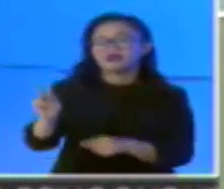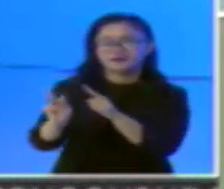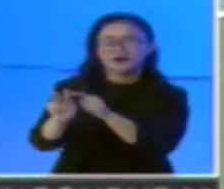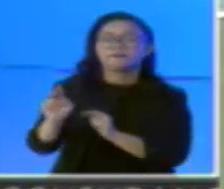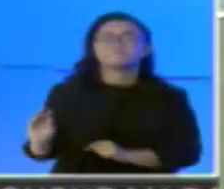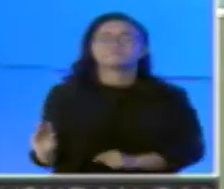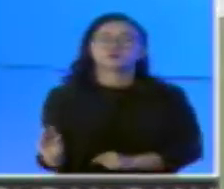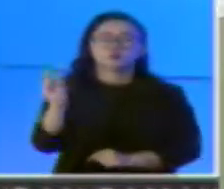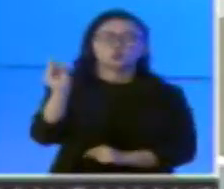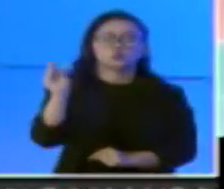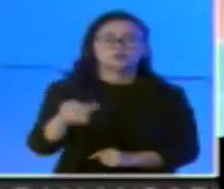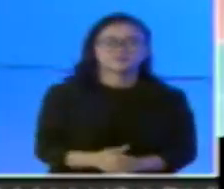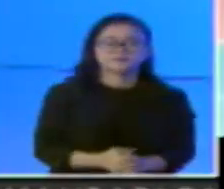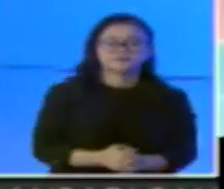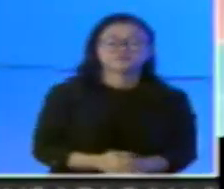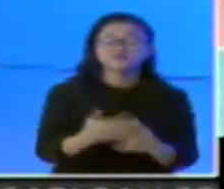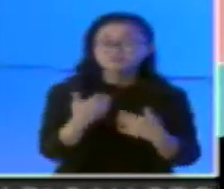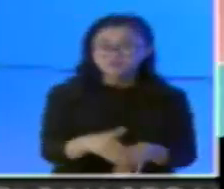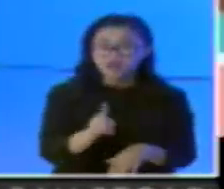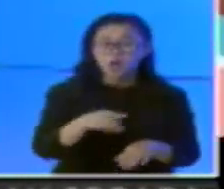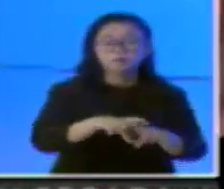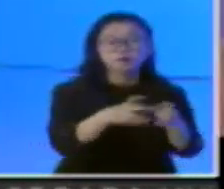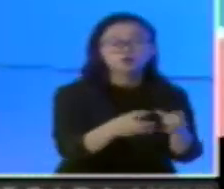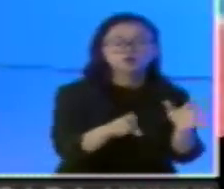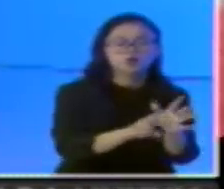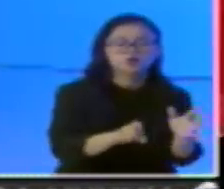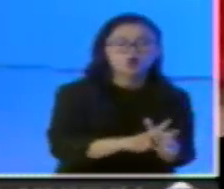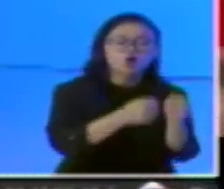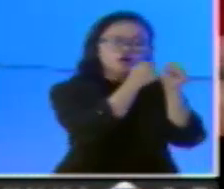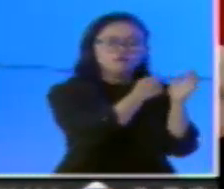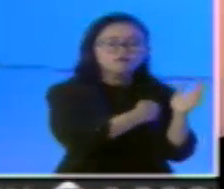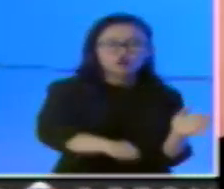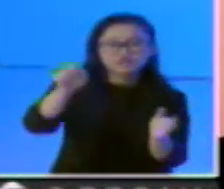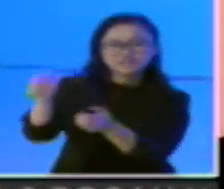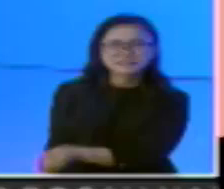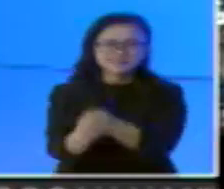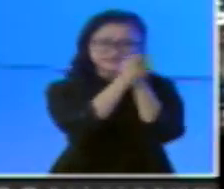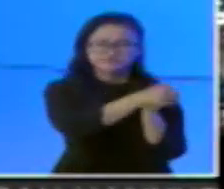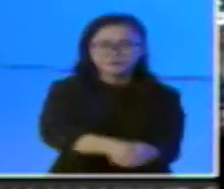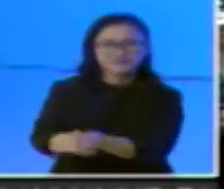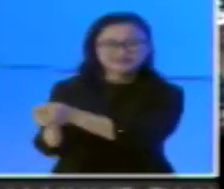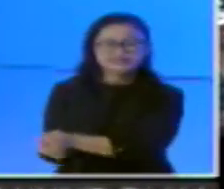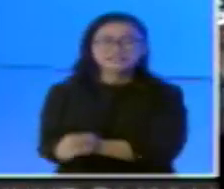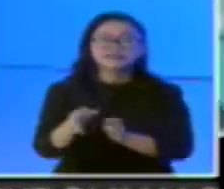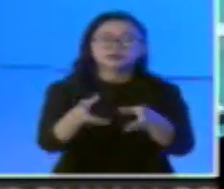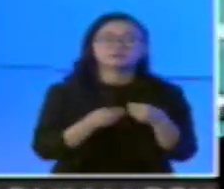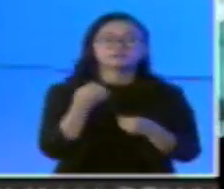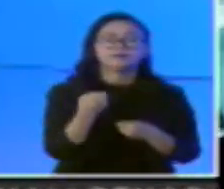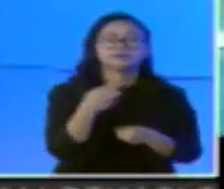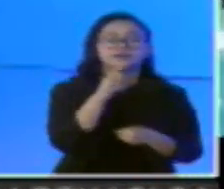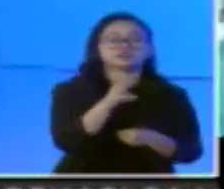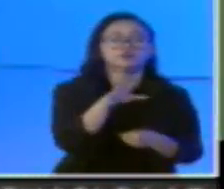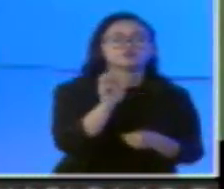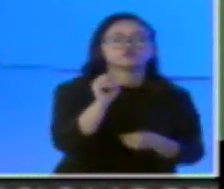perunggu. Sementara untuk atlet bergu seperti voli putra yang meraih emas, masing-masing mendapatkan 350 juta